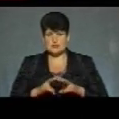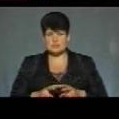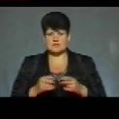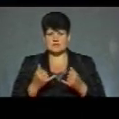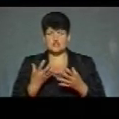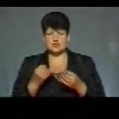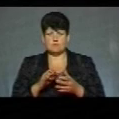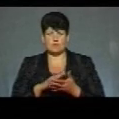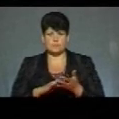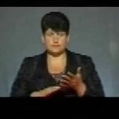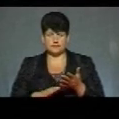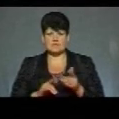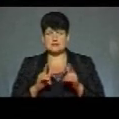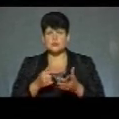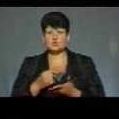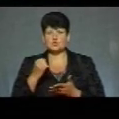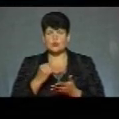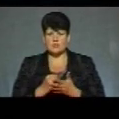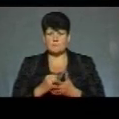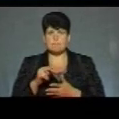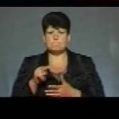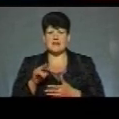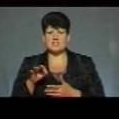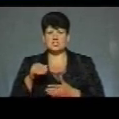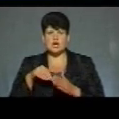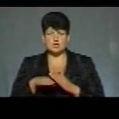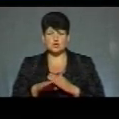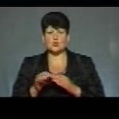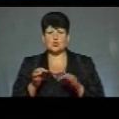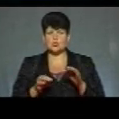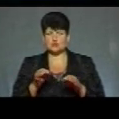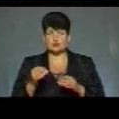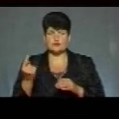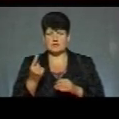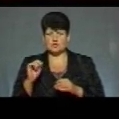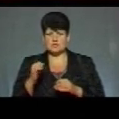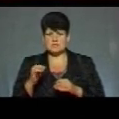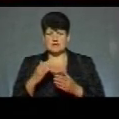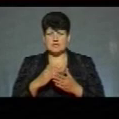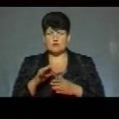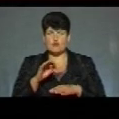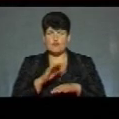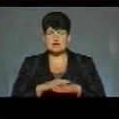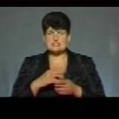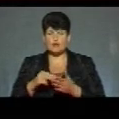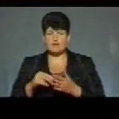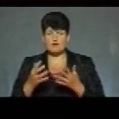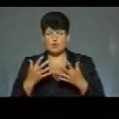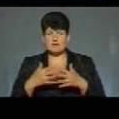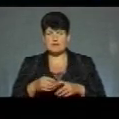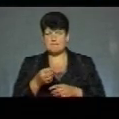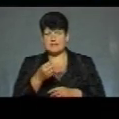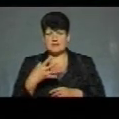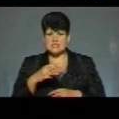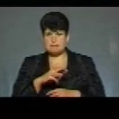ще триває. Згідно з ухвалою Печерського райсуду Києва від 1 серпня, йдеться про факт закупівлі обладнання на